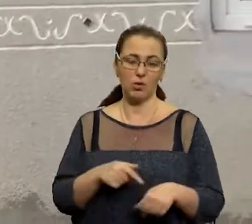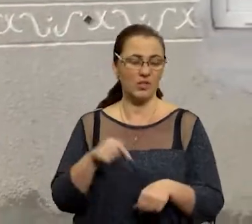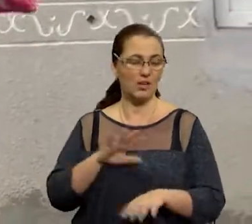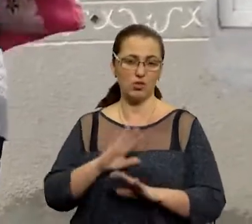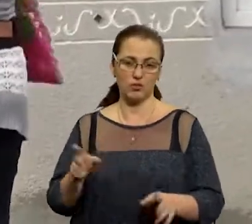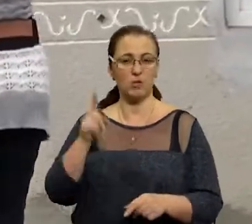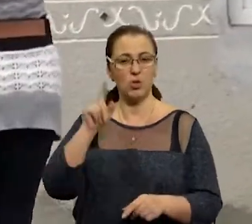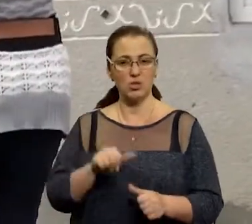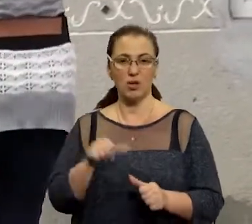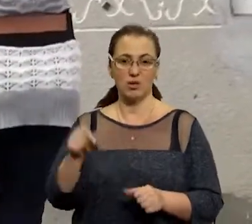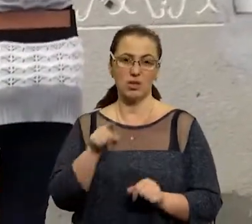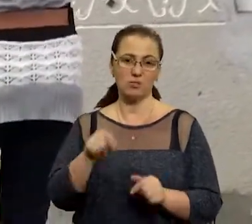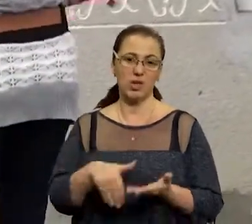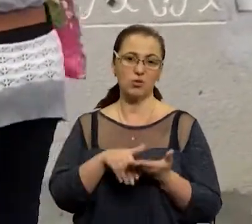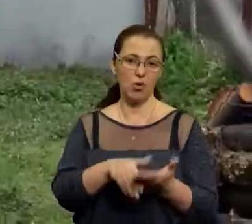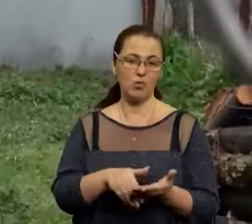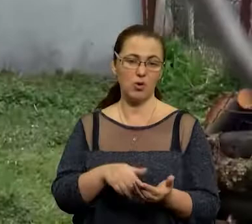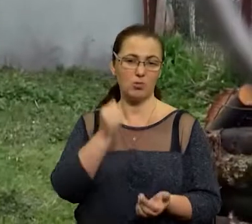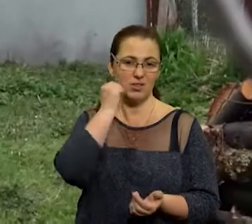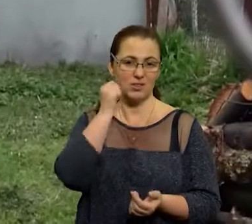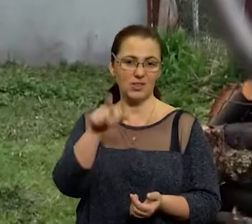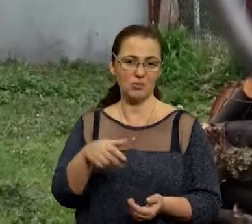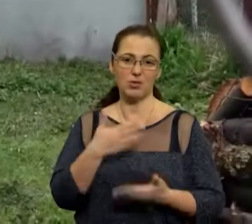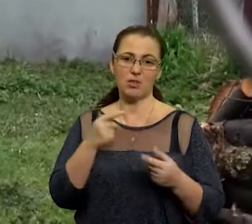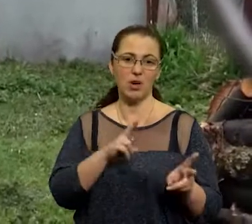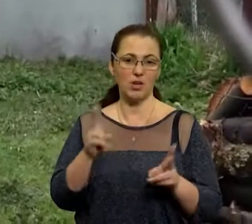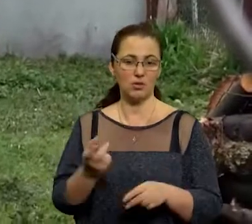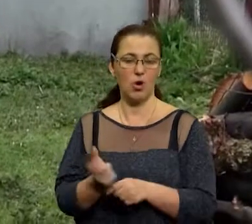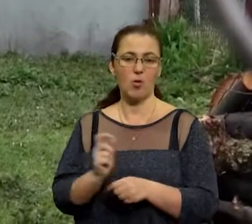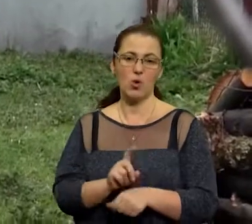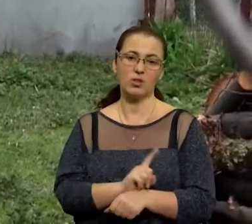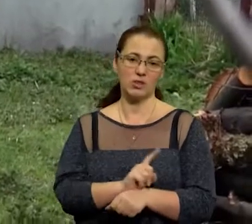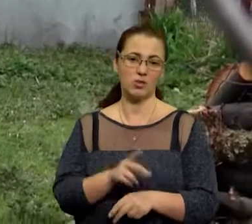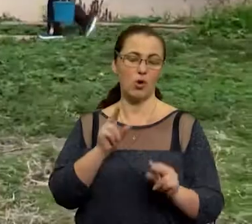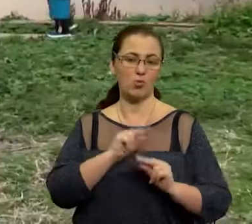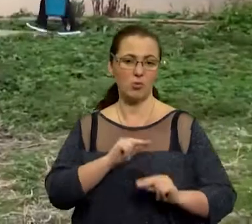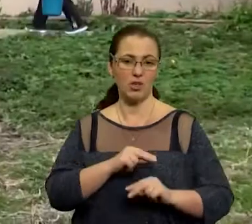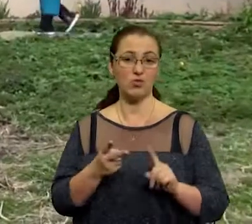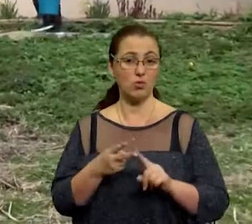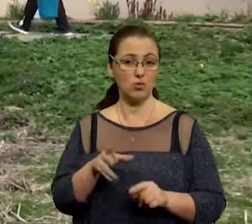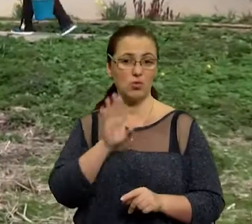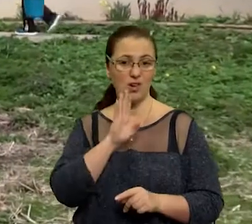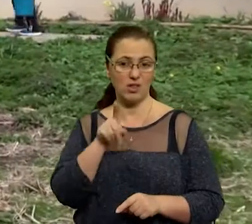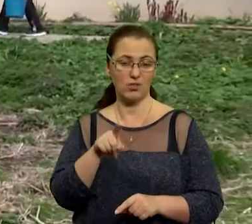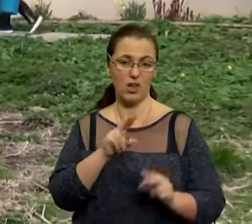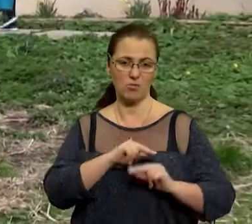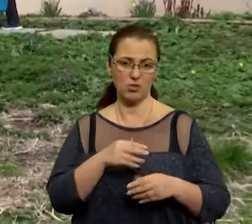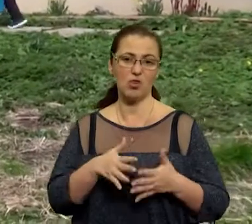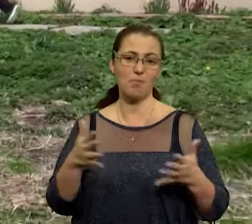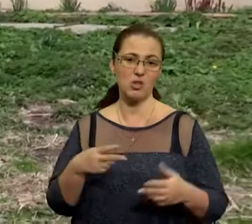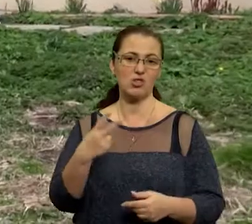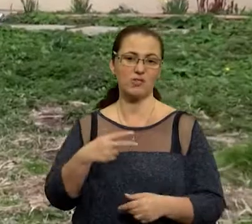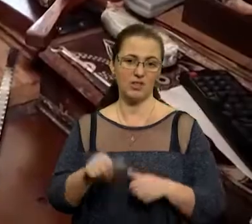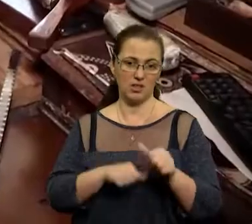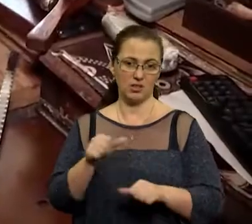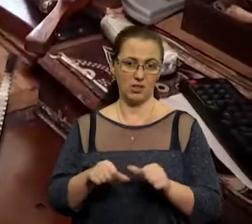знає, крім неї, допомогти пенсіонерам нікому. Понаднормово працює і Любов Зелінко. Вона – соцпрацівник вже майже 20 років.